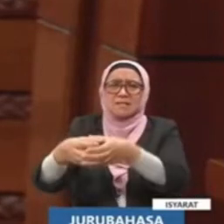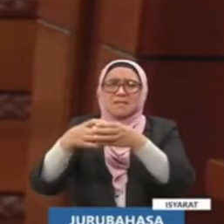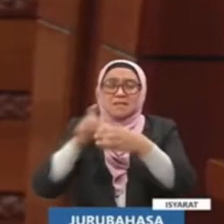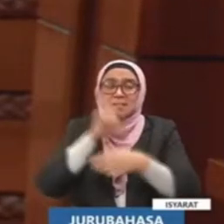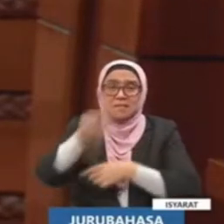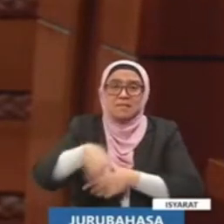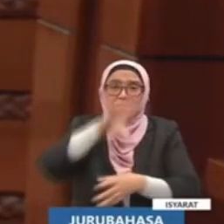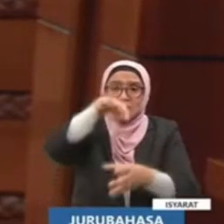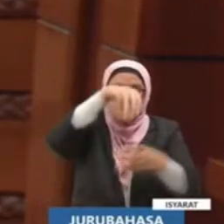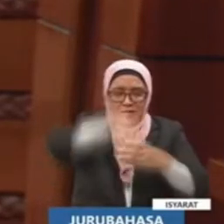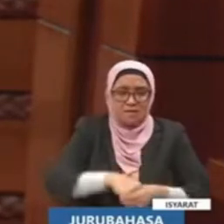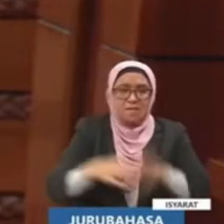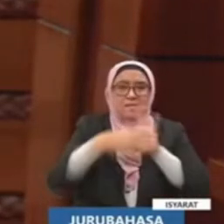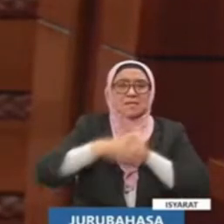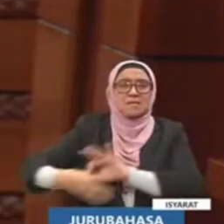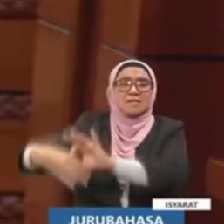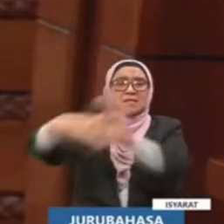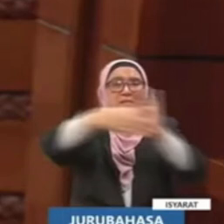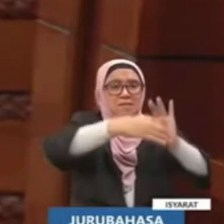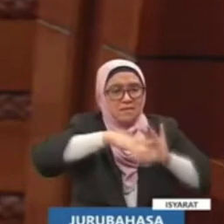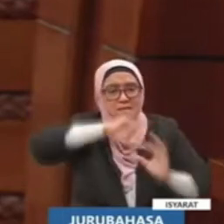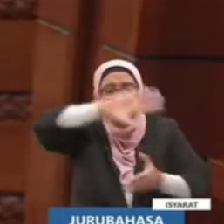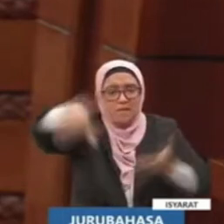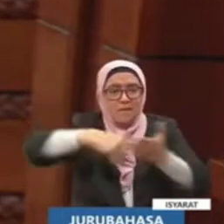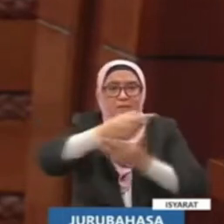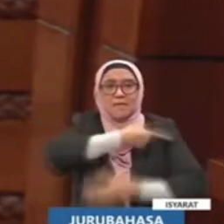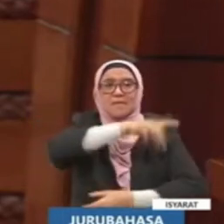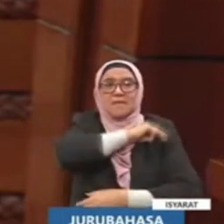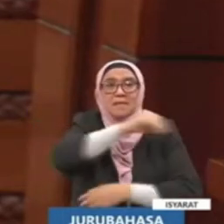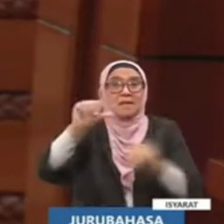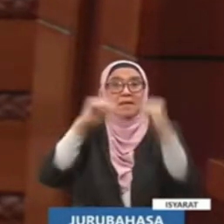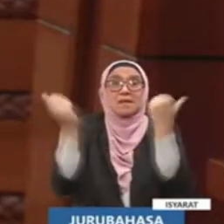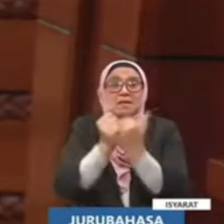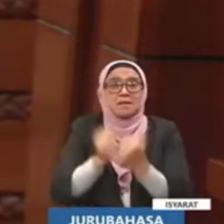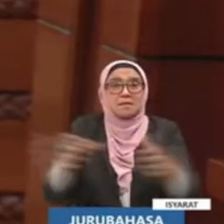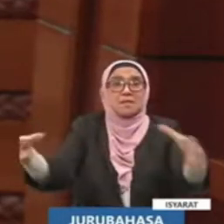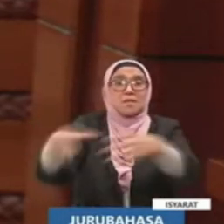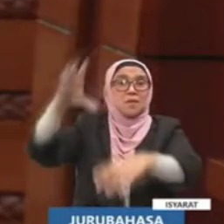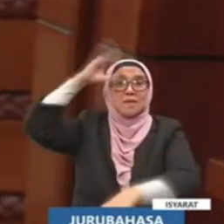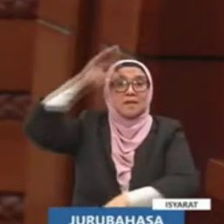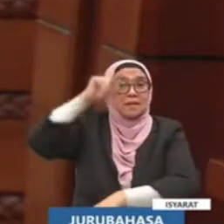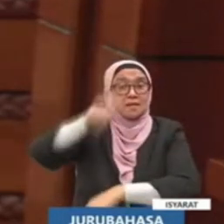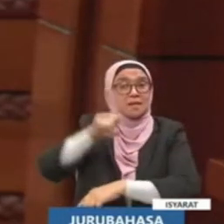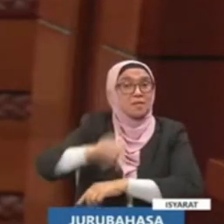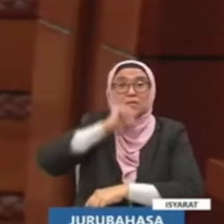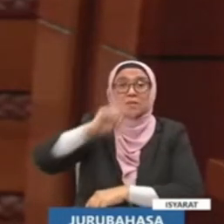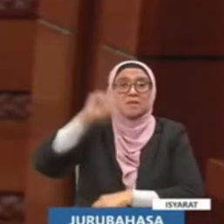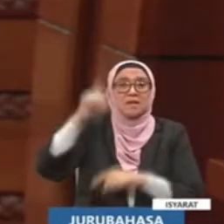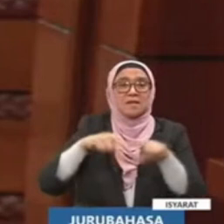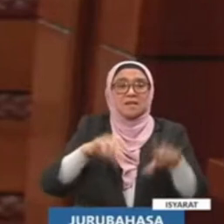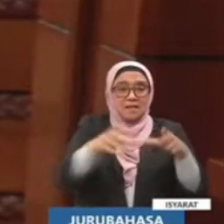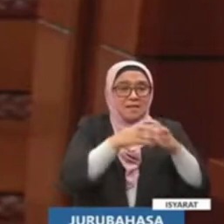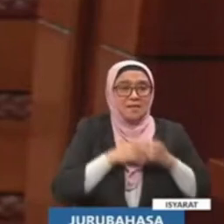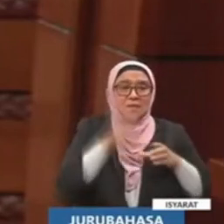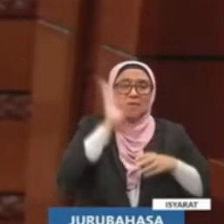daripada semua Kementerian semua agency malah kaum dan aku juga bukan saja kami di kemeja wanita di kementerian-kementerian lain juga